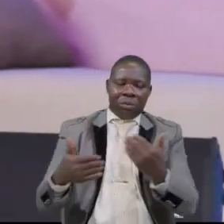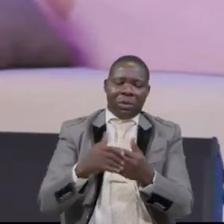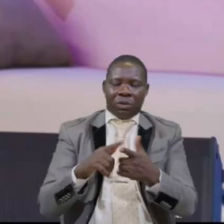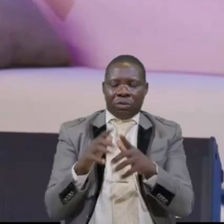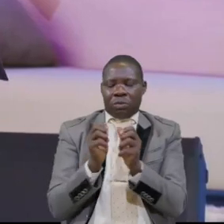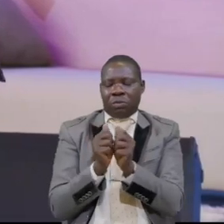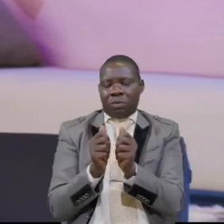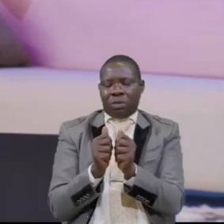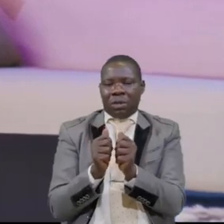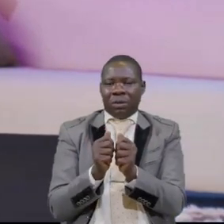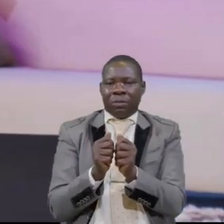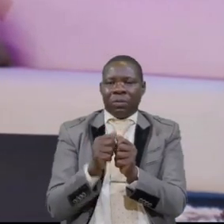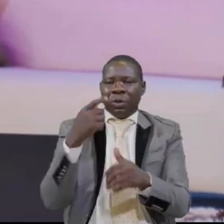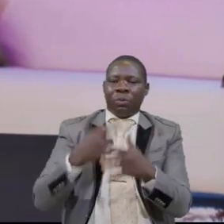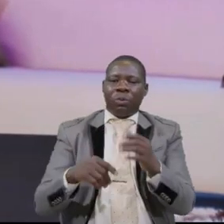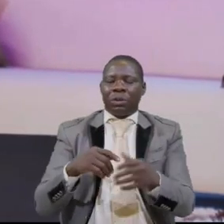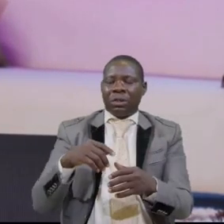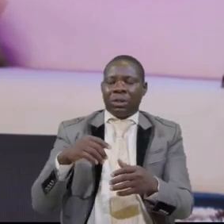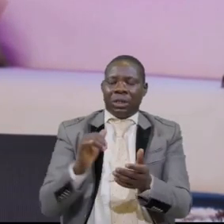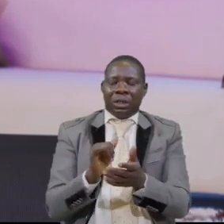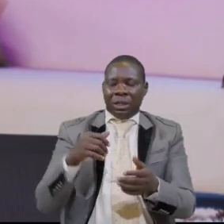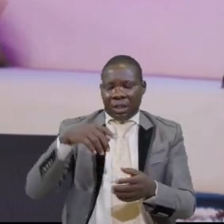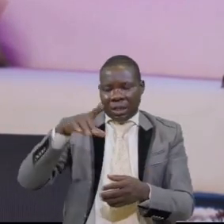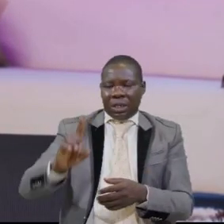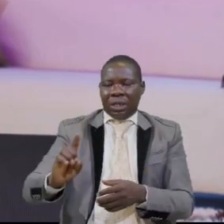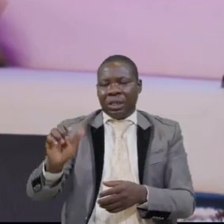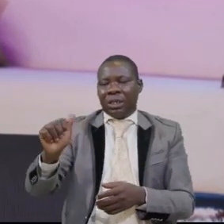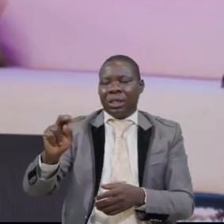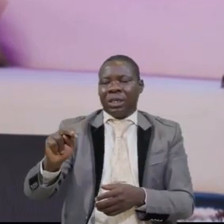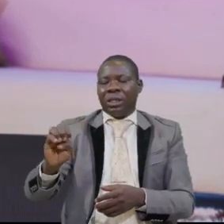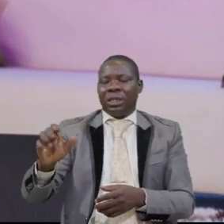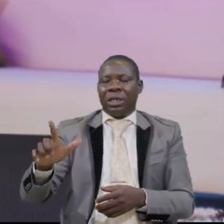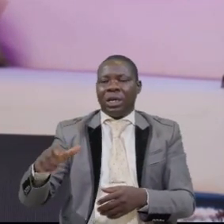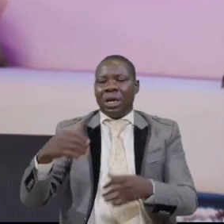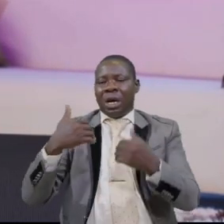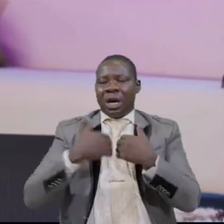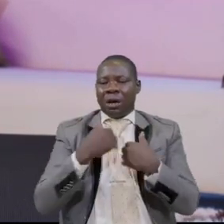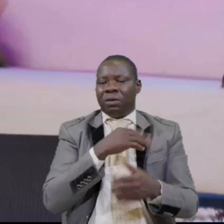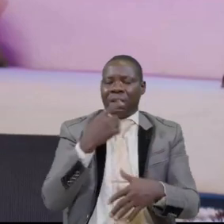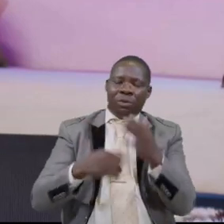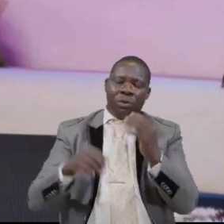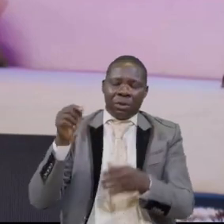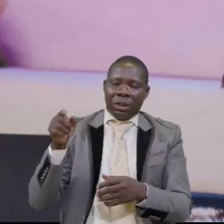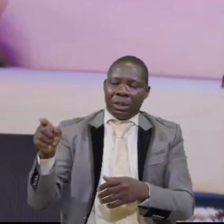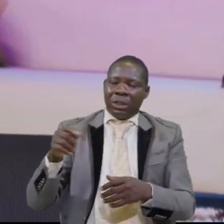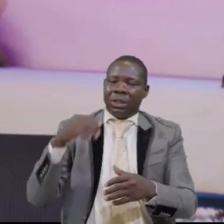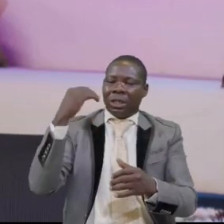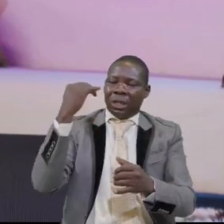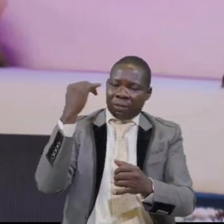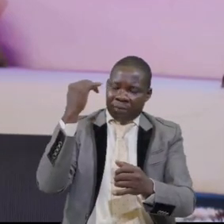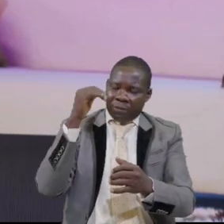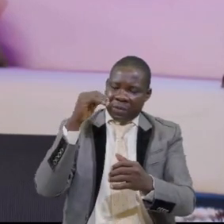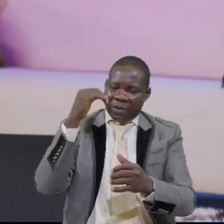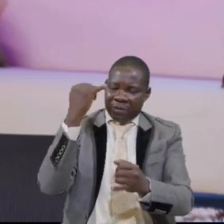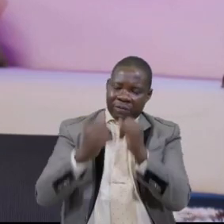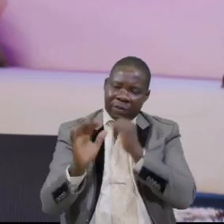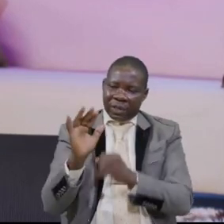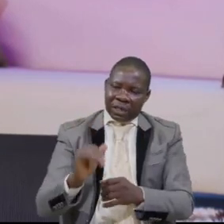Ce que Daniel avait et ce que Daniel finalement a pu expérimenter. Voyons